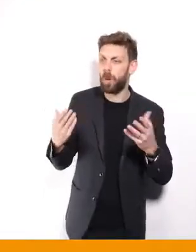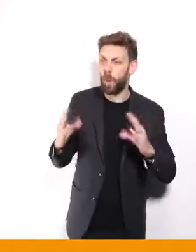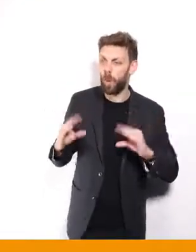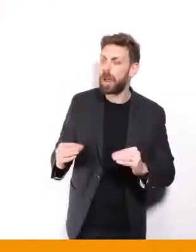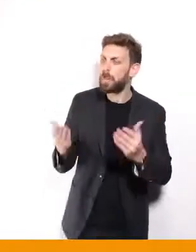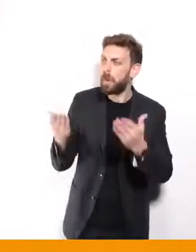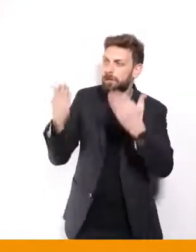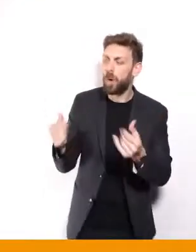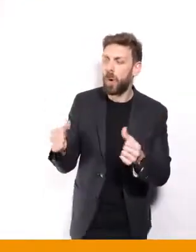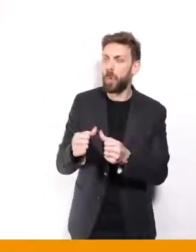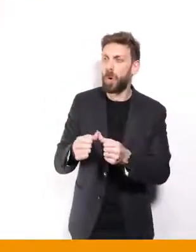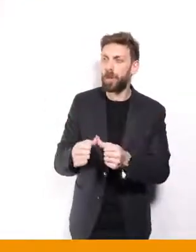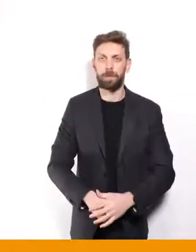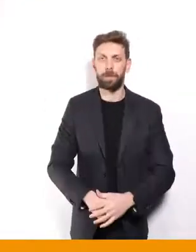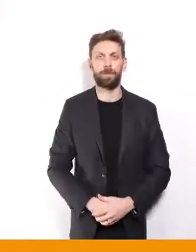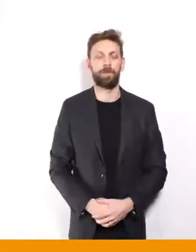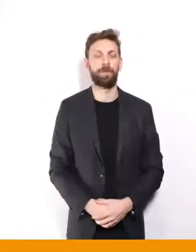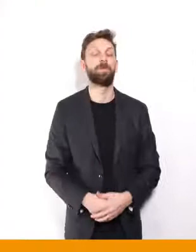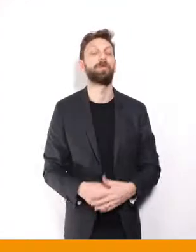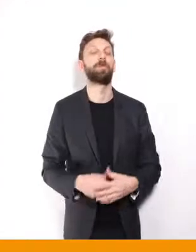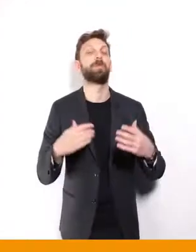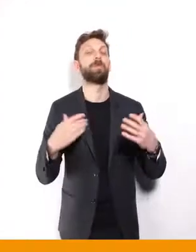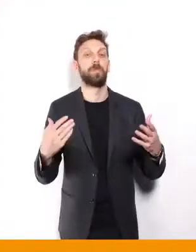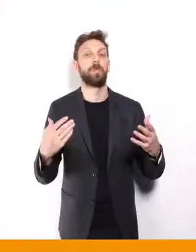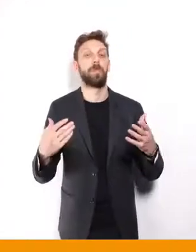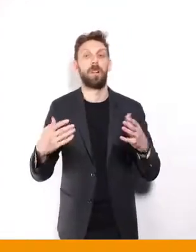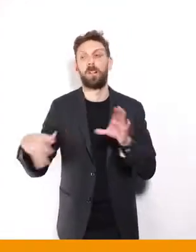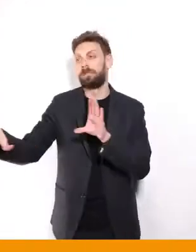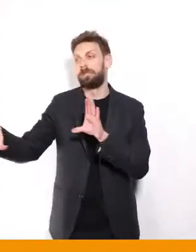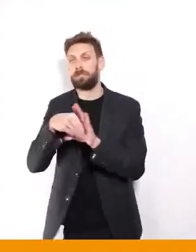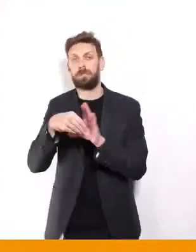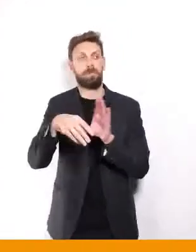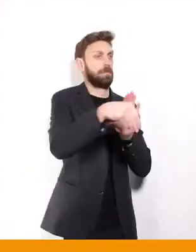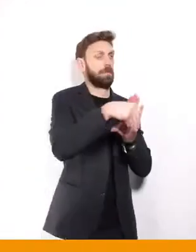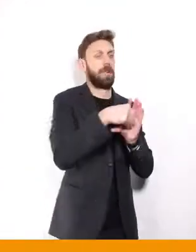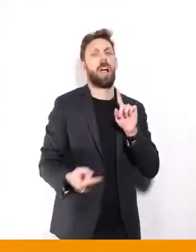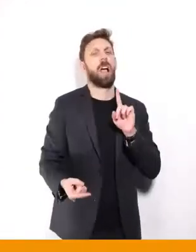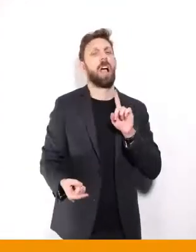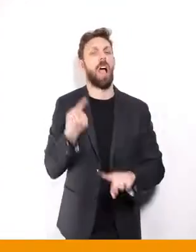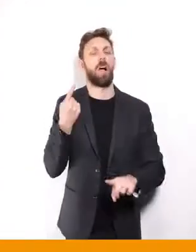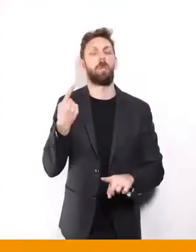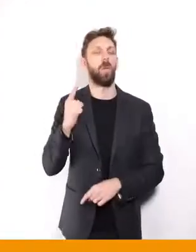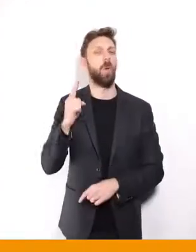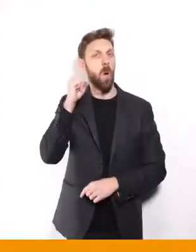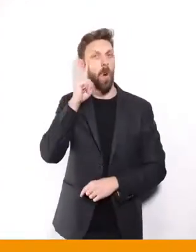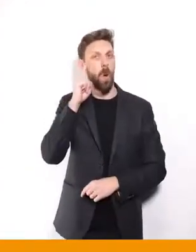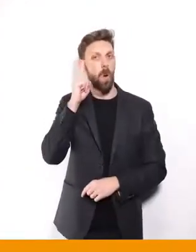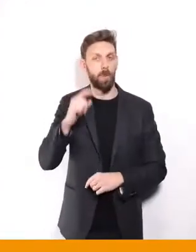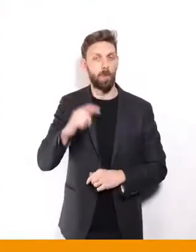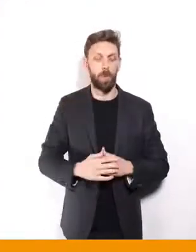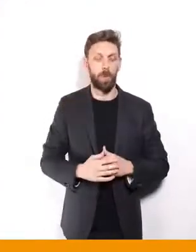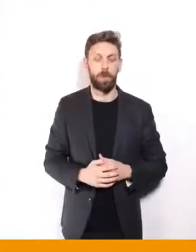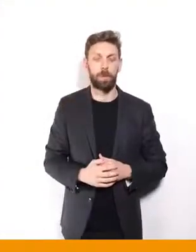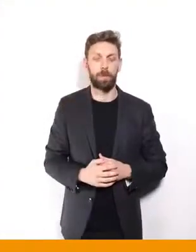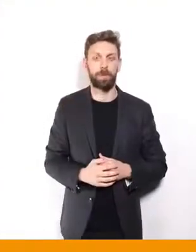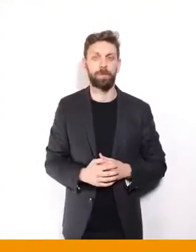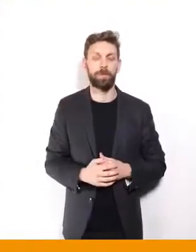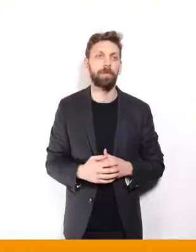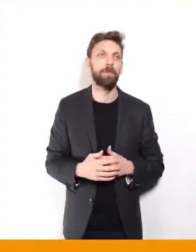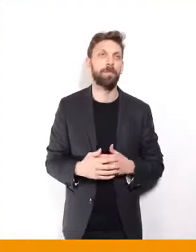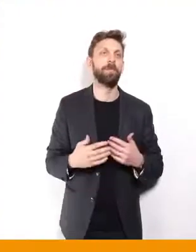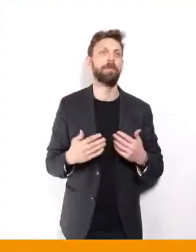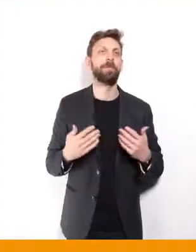ça me paraît essentiel? Encore une fois, ce n'est pas simplement pour